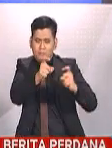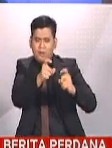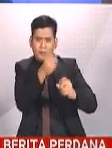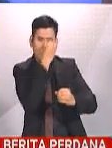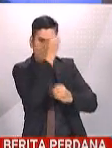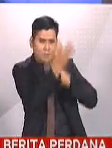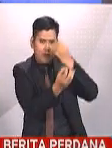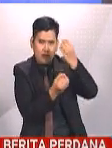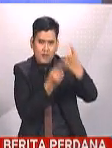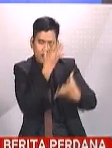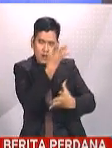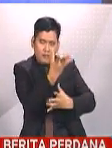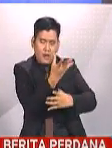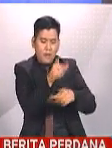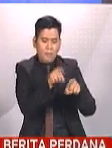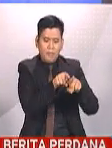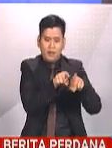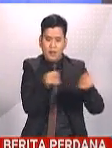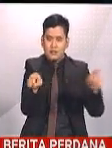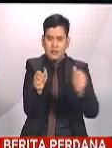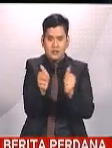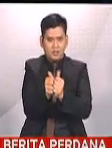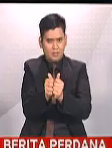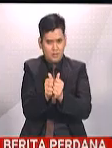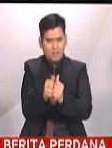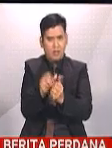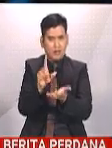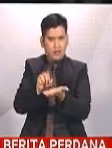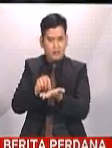dengan media penyiaran yang lain.